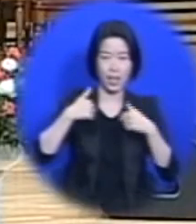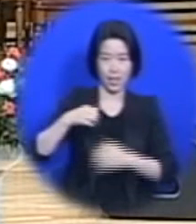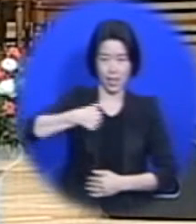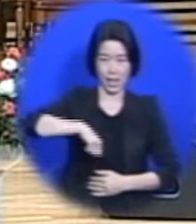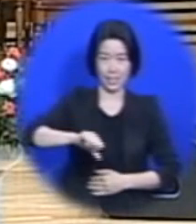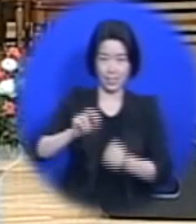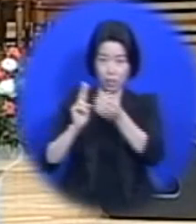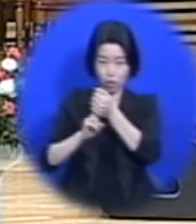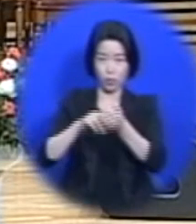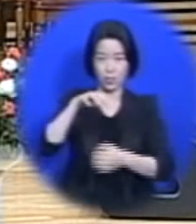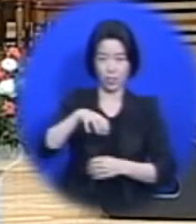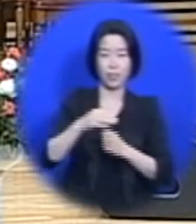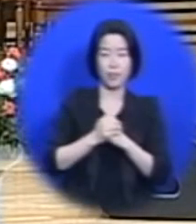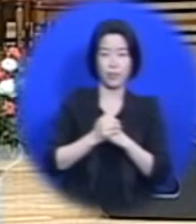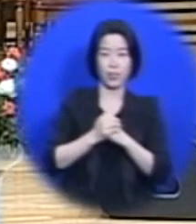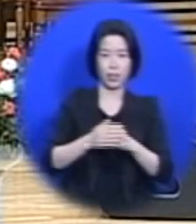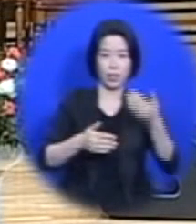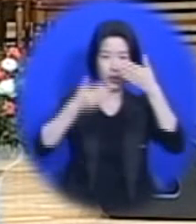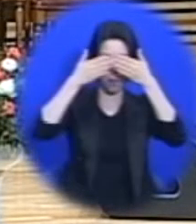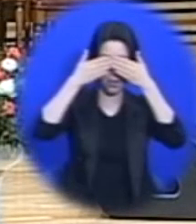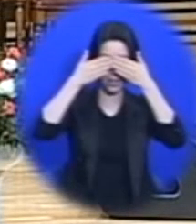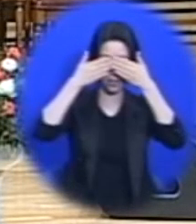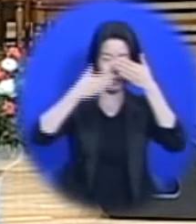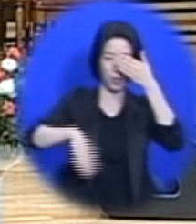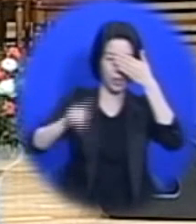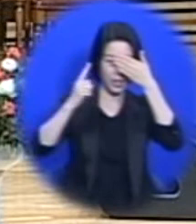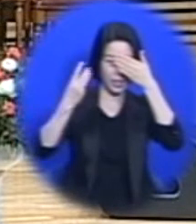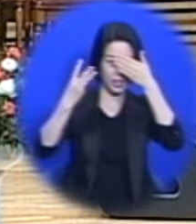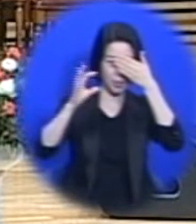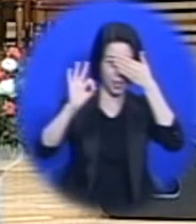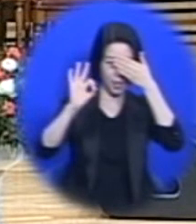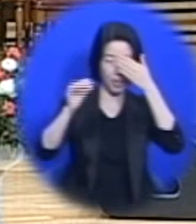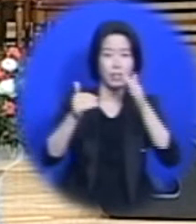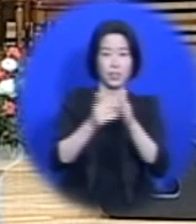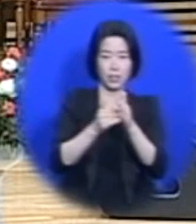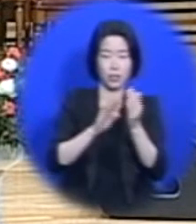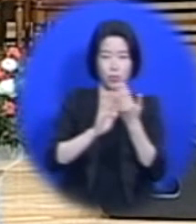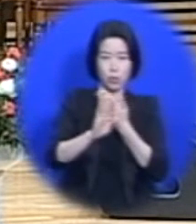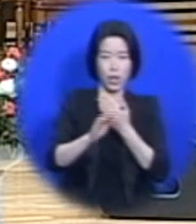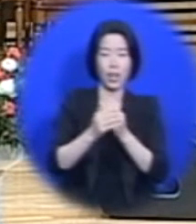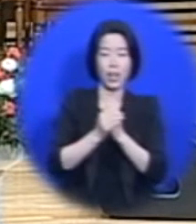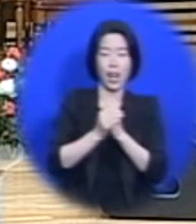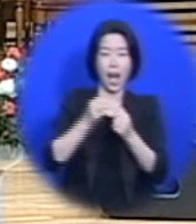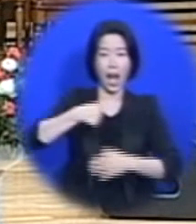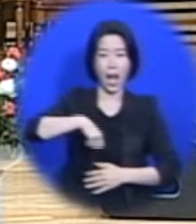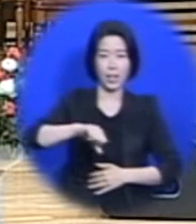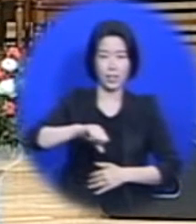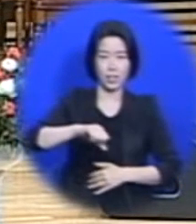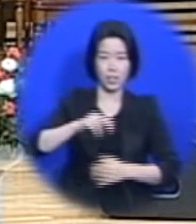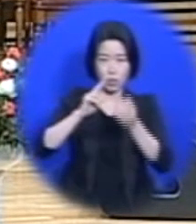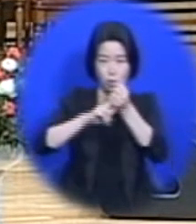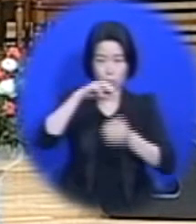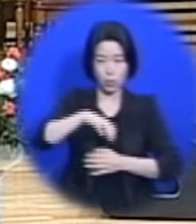거죠. 손바닥으로 눈을 가리고 열 가지 세고 난 다음에 그리고 이제 아들이 숨은 곳을 찾아가는